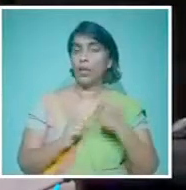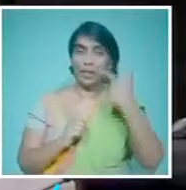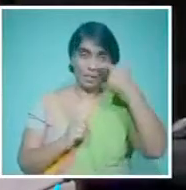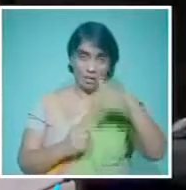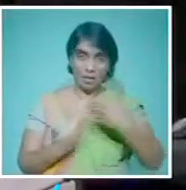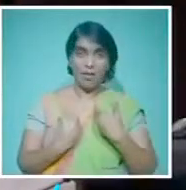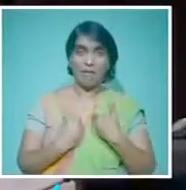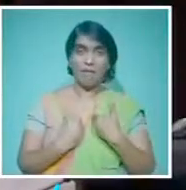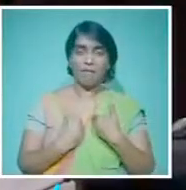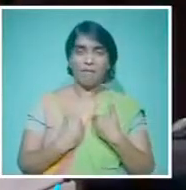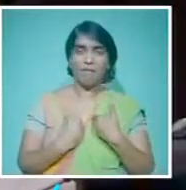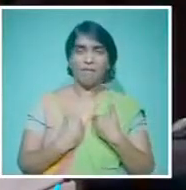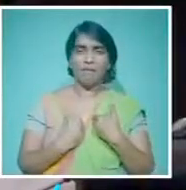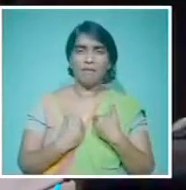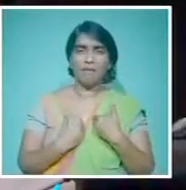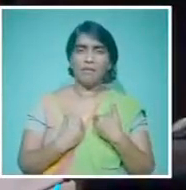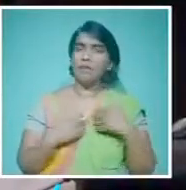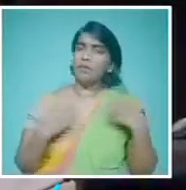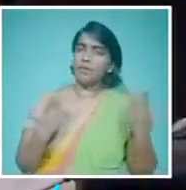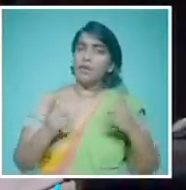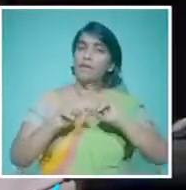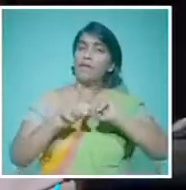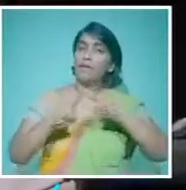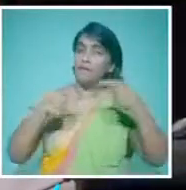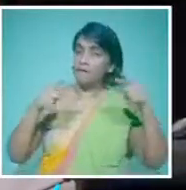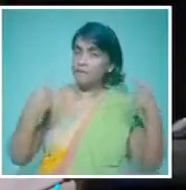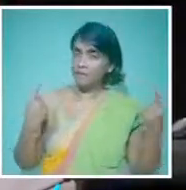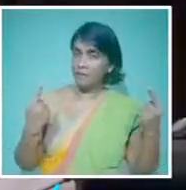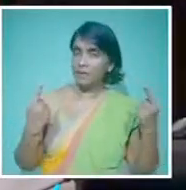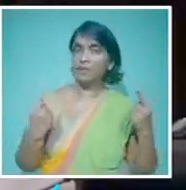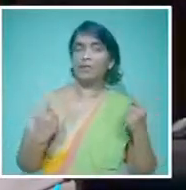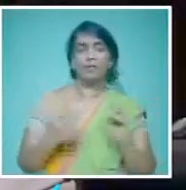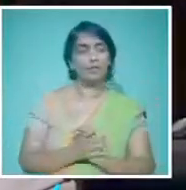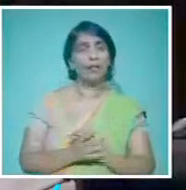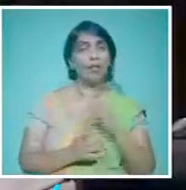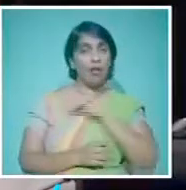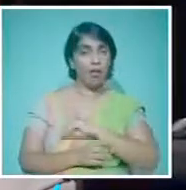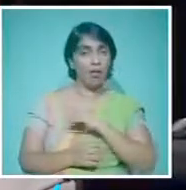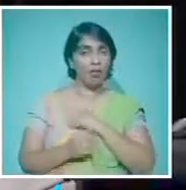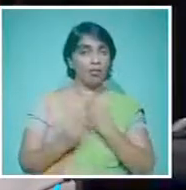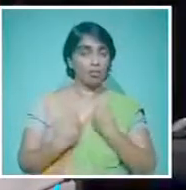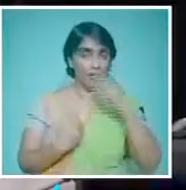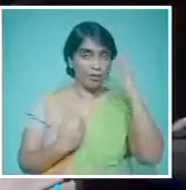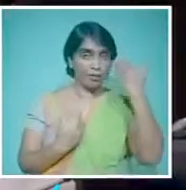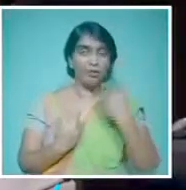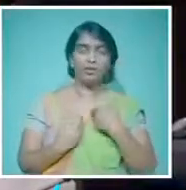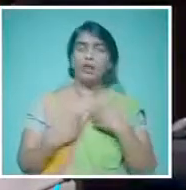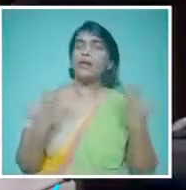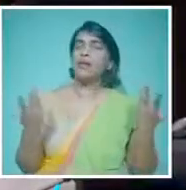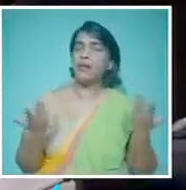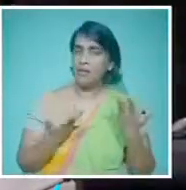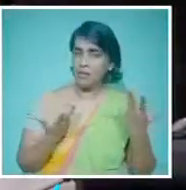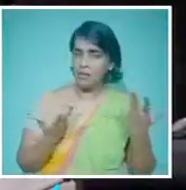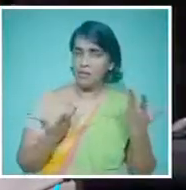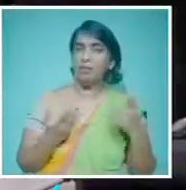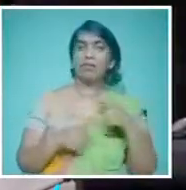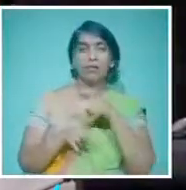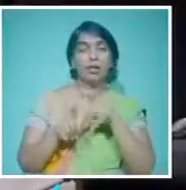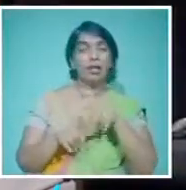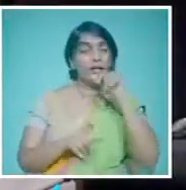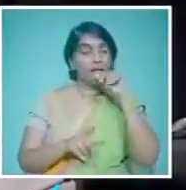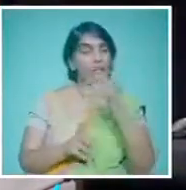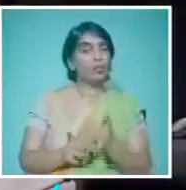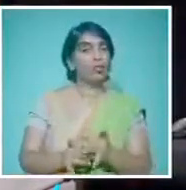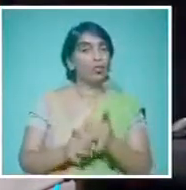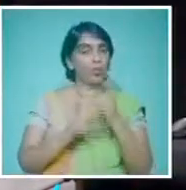tino? Ebrat tang berat tapi deh, ada marga bisnis entina deh ne, ini sa, atta di